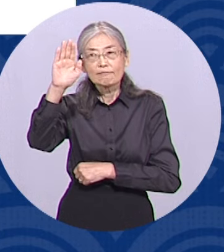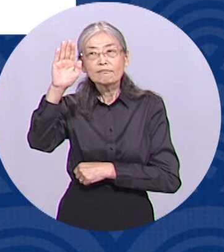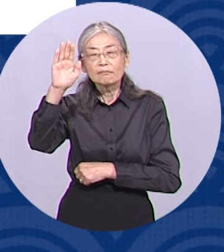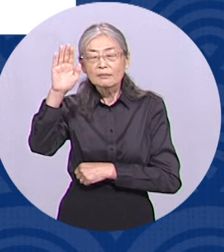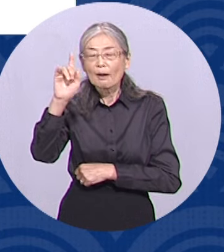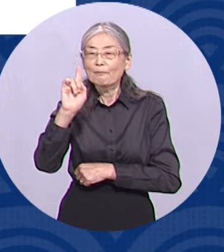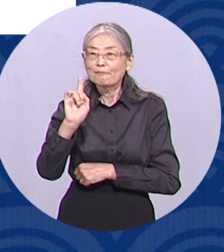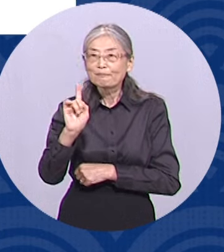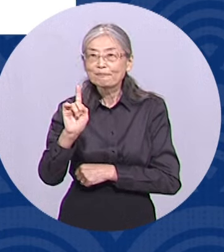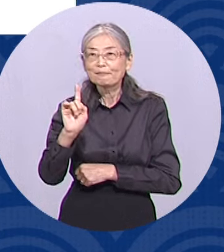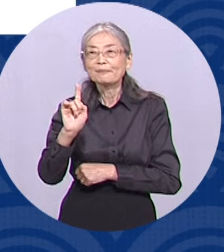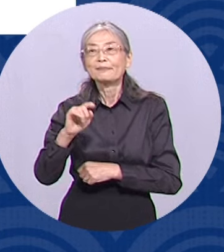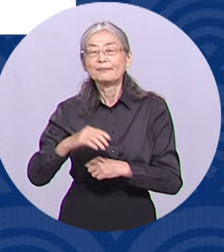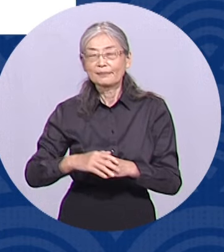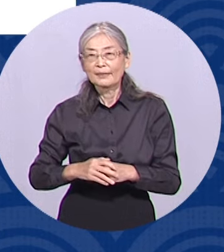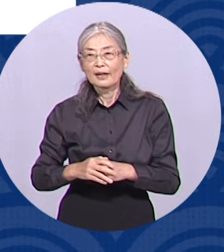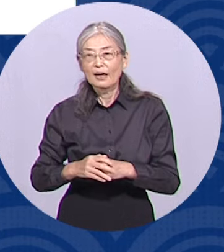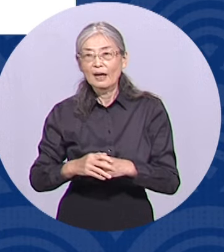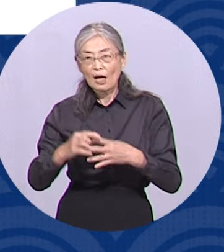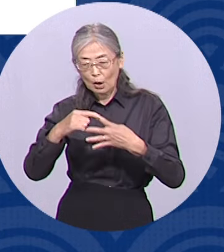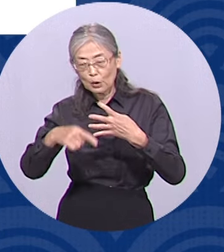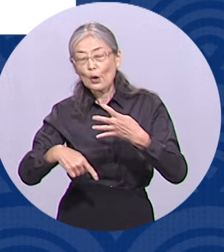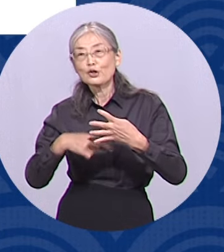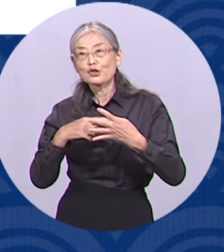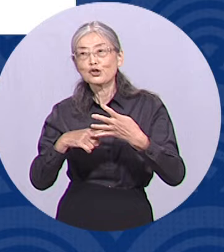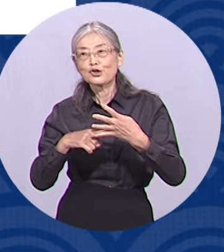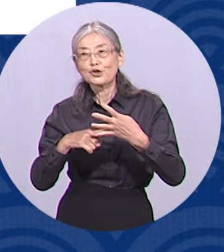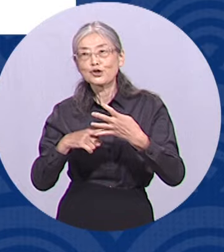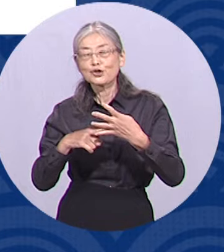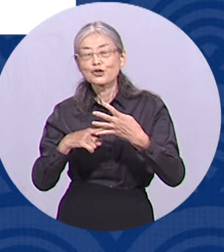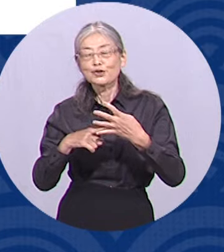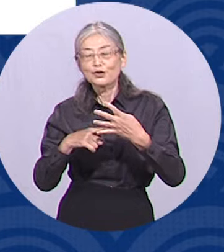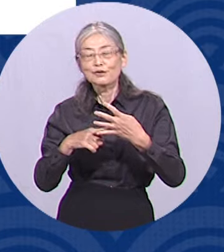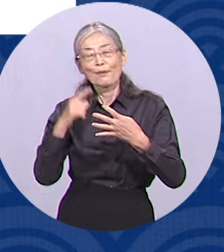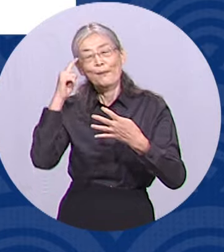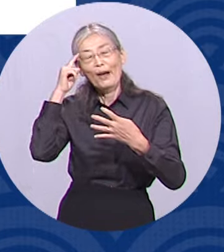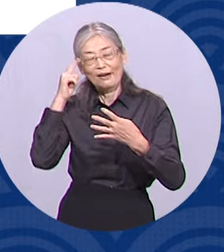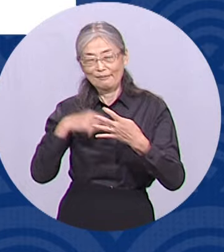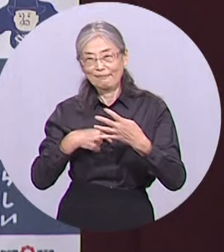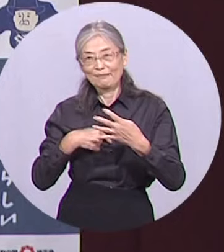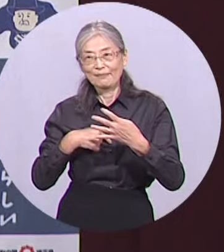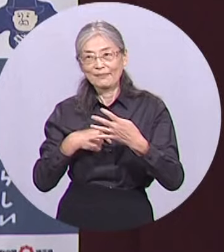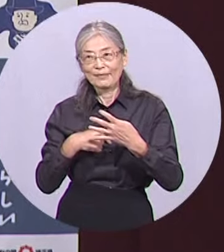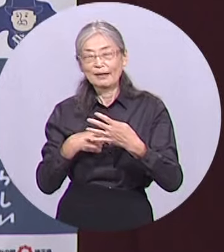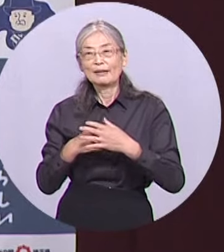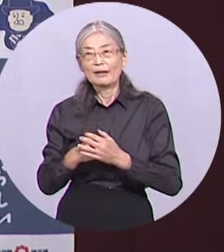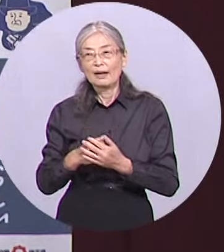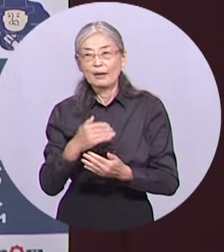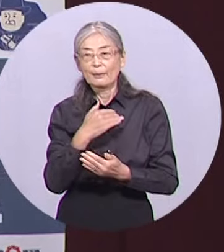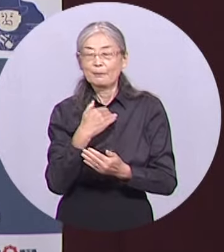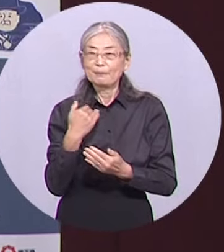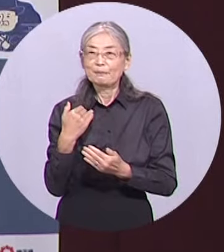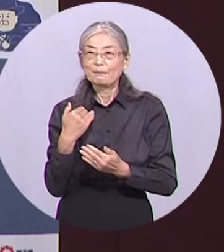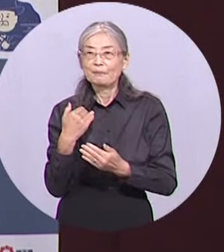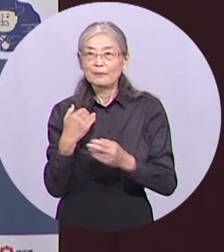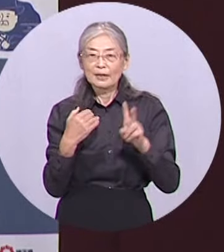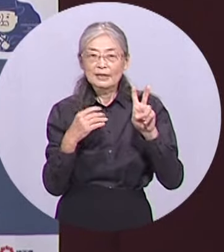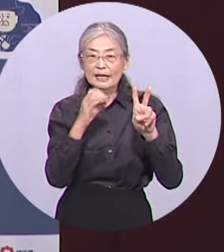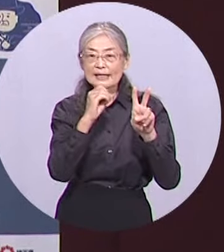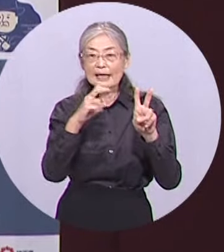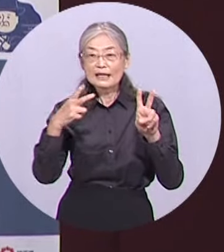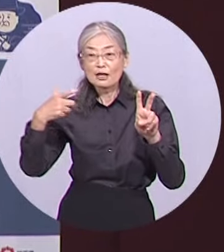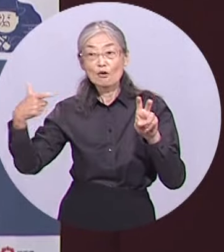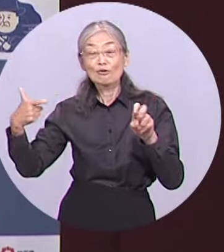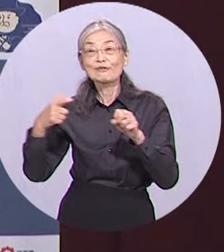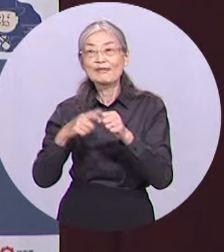う社会かということで、4つの社会の姿を想定しているんですけれども、 私ども2026